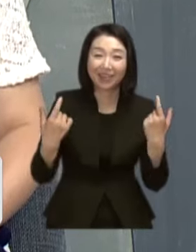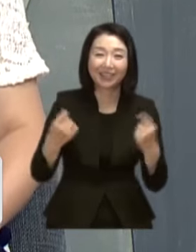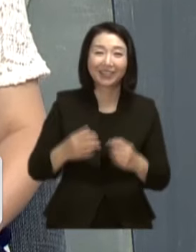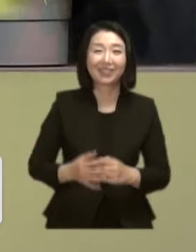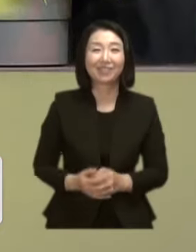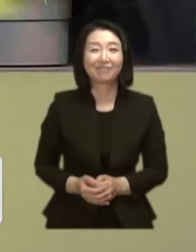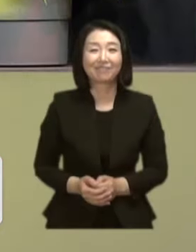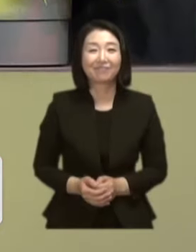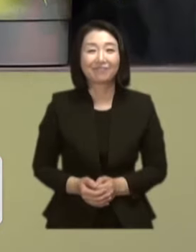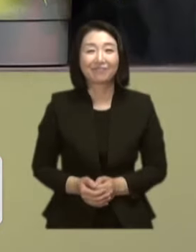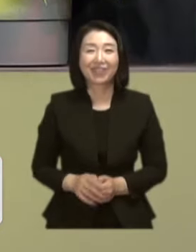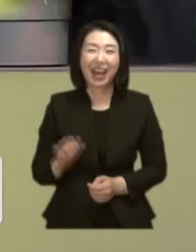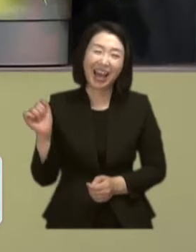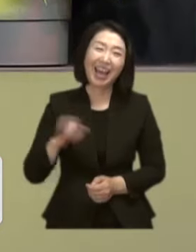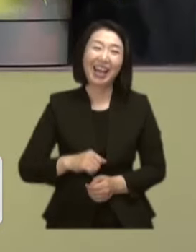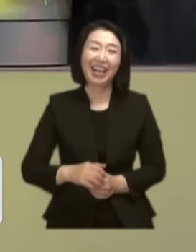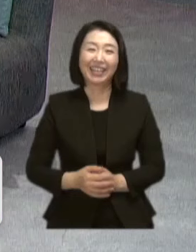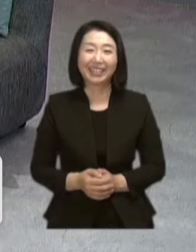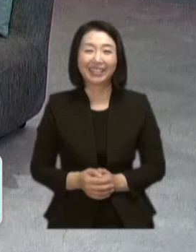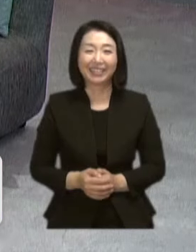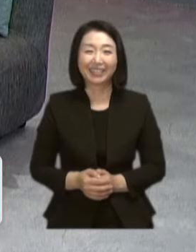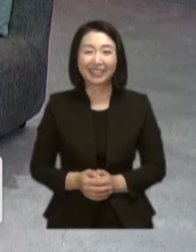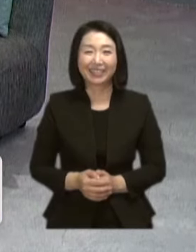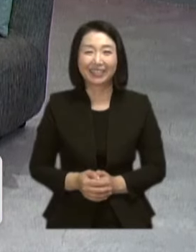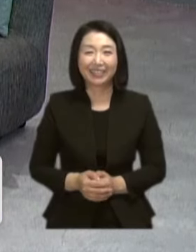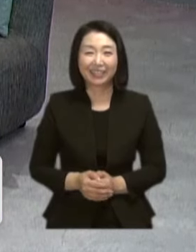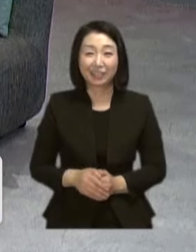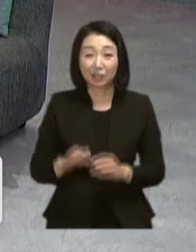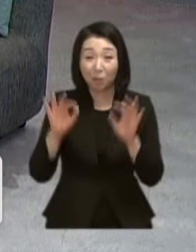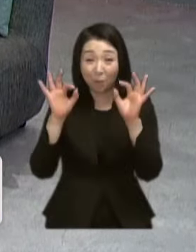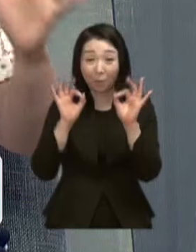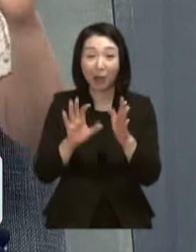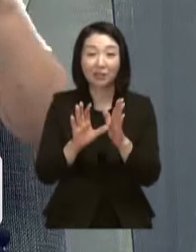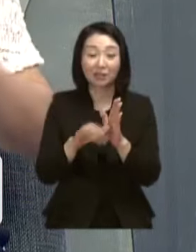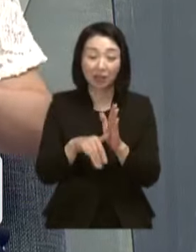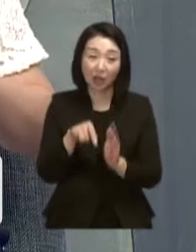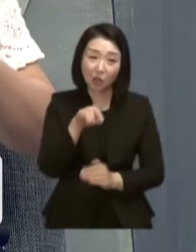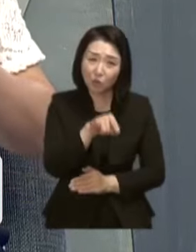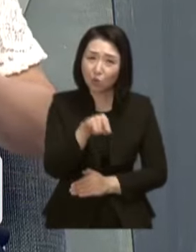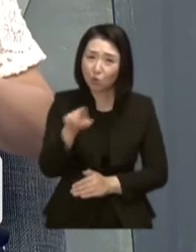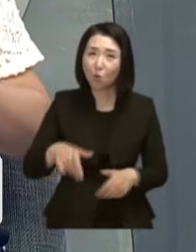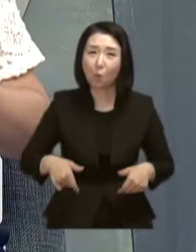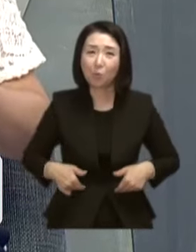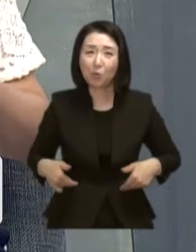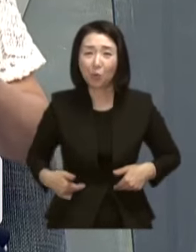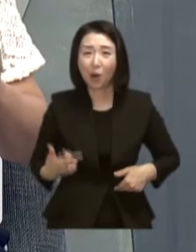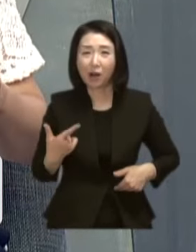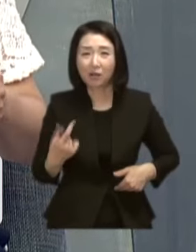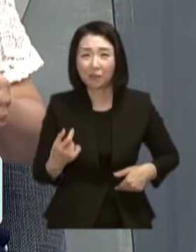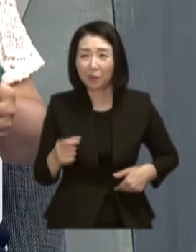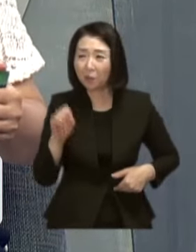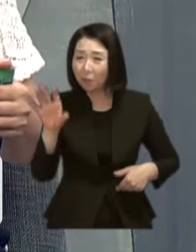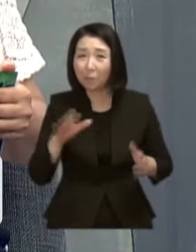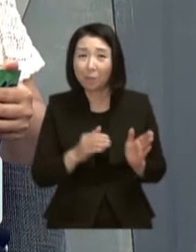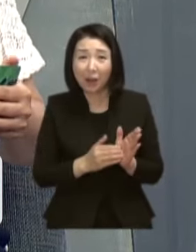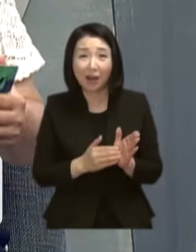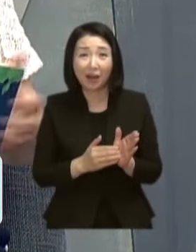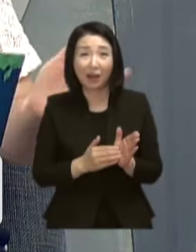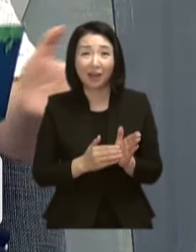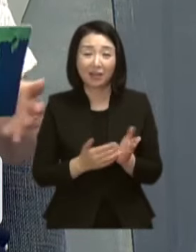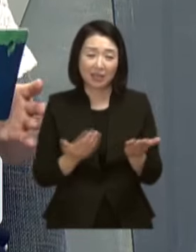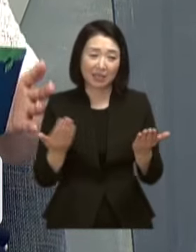이런 생각이 이제 들고요. 진짜. 지금 저희가 이제 봤을 때는 이제 이런 거 이런 것들이 필요할 것 같아요라고 말씀을 드렸는데